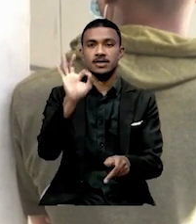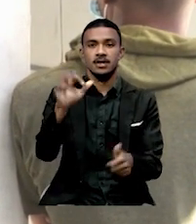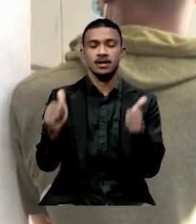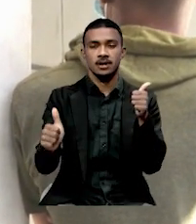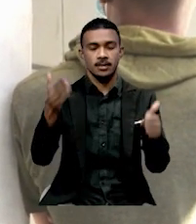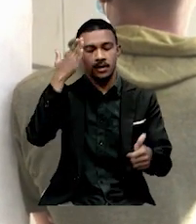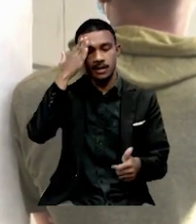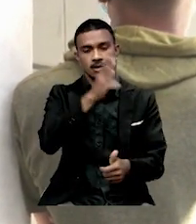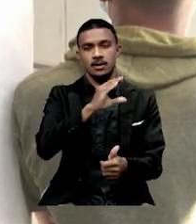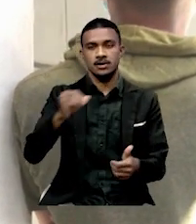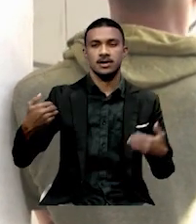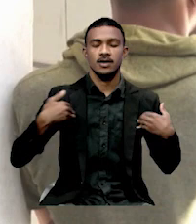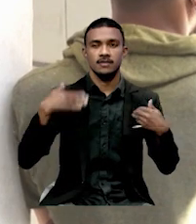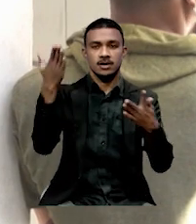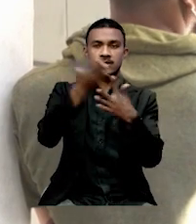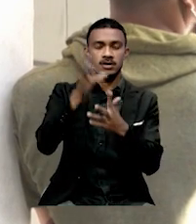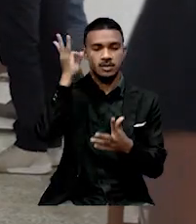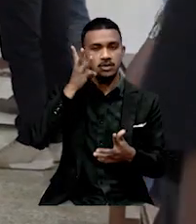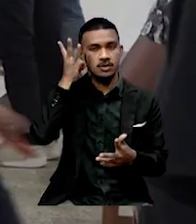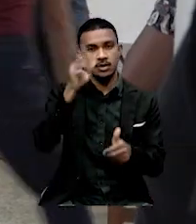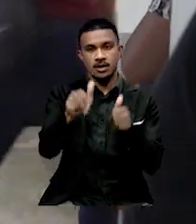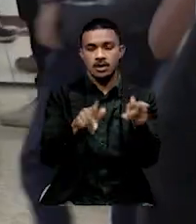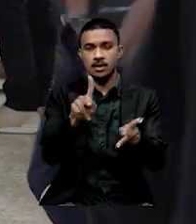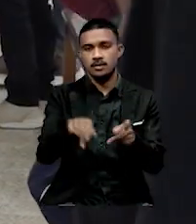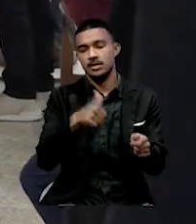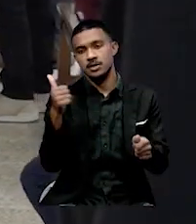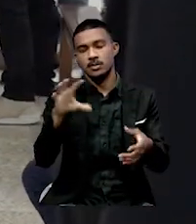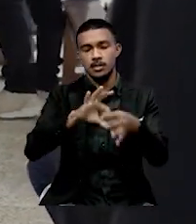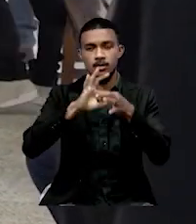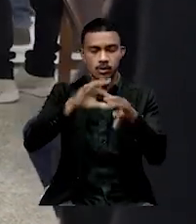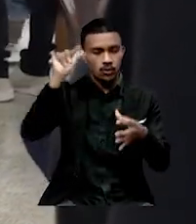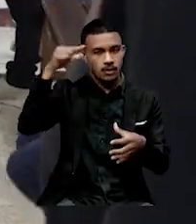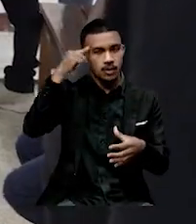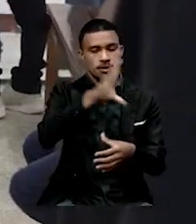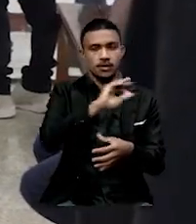confe envolve iha tráfico droga, balum no dar oan husi membro governo, no